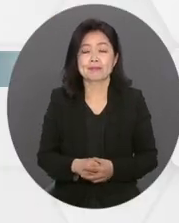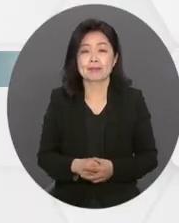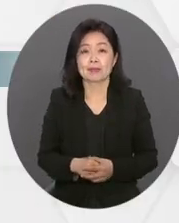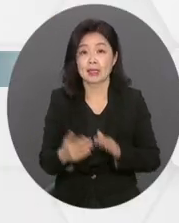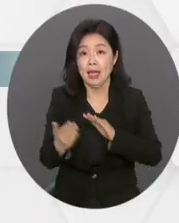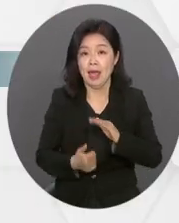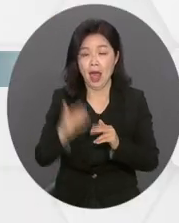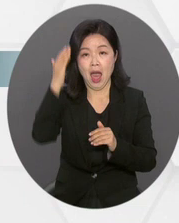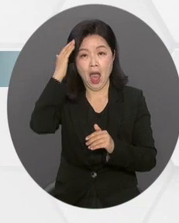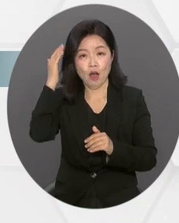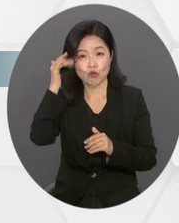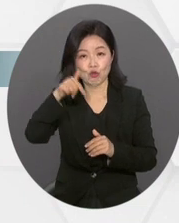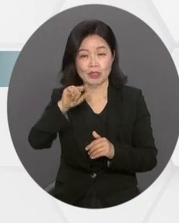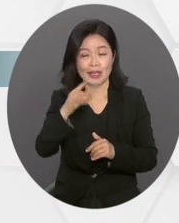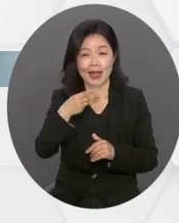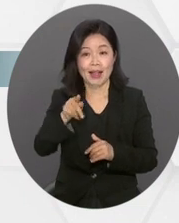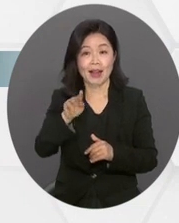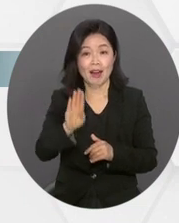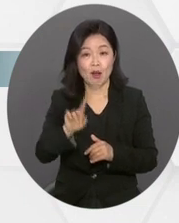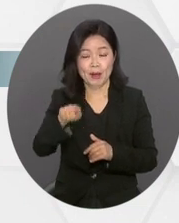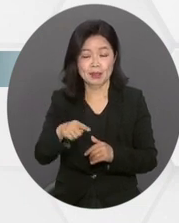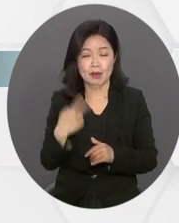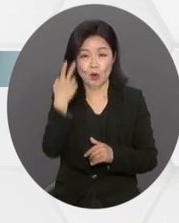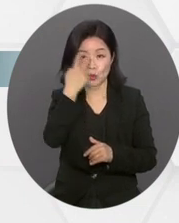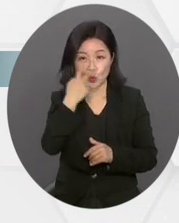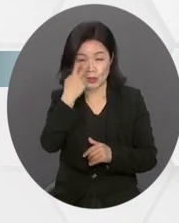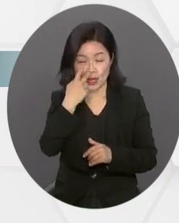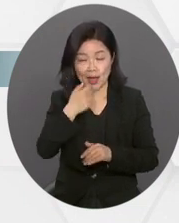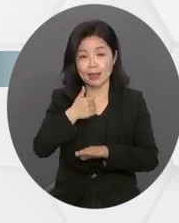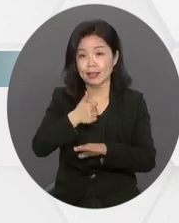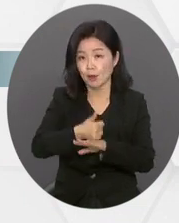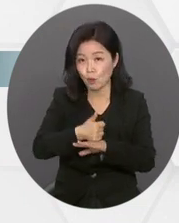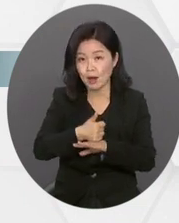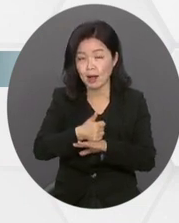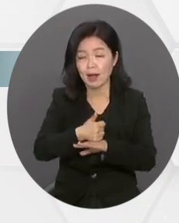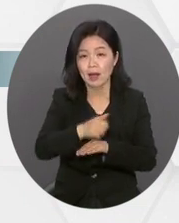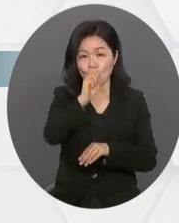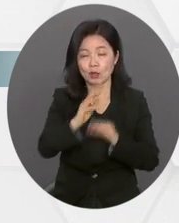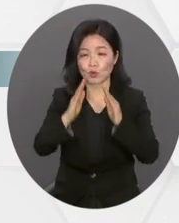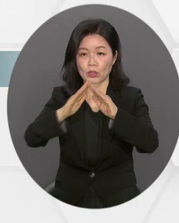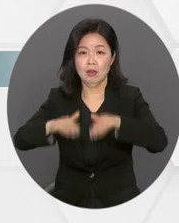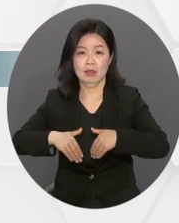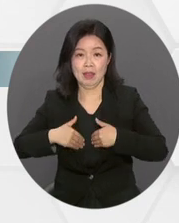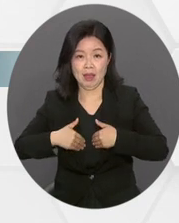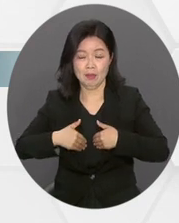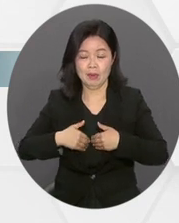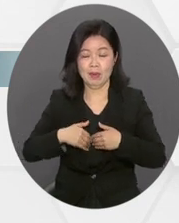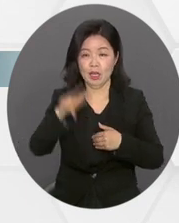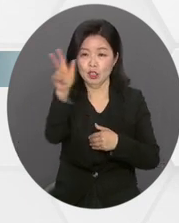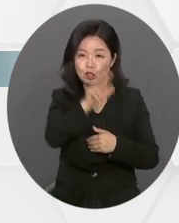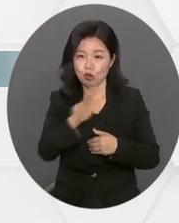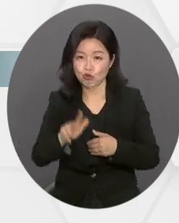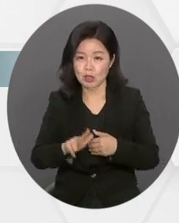앞서 한국갤럽이 이 대표 영장 청구 적절성을 조사한 자체 여론조사에서도 광주와 전남은 전국 평균보다